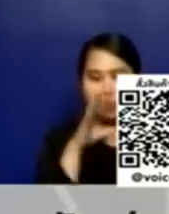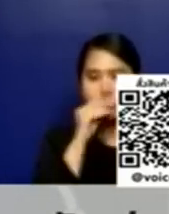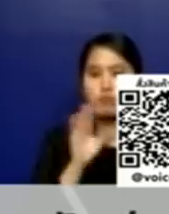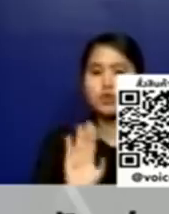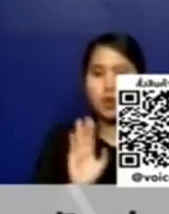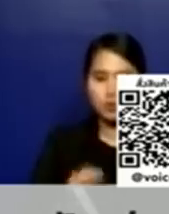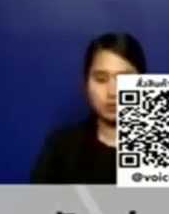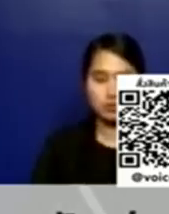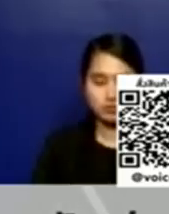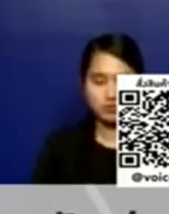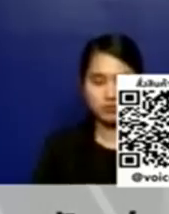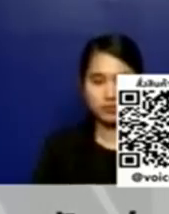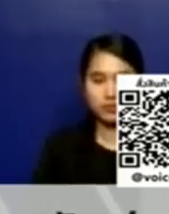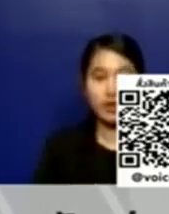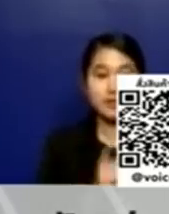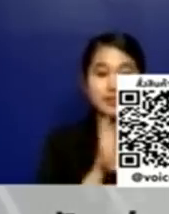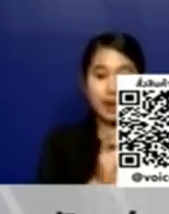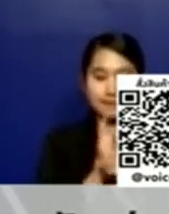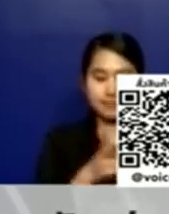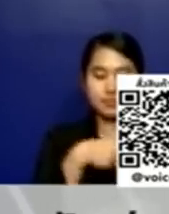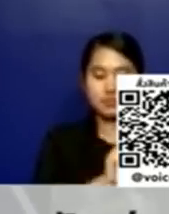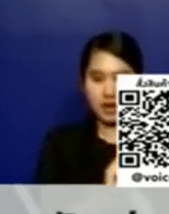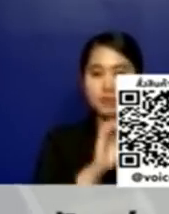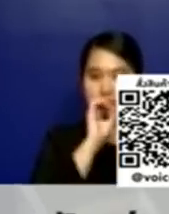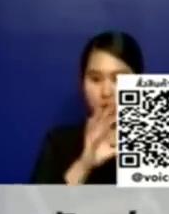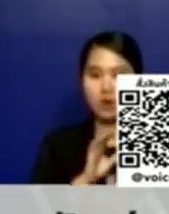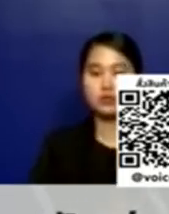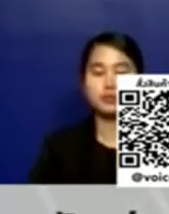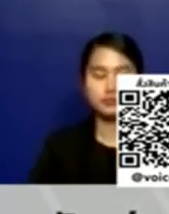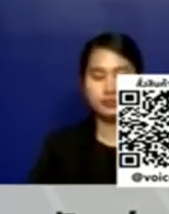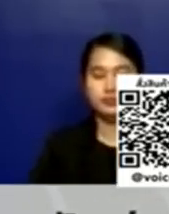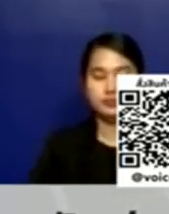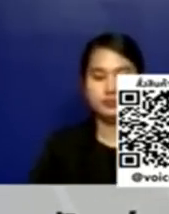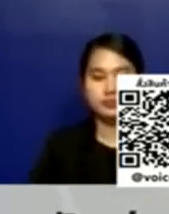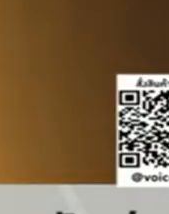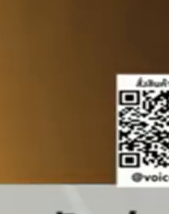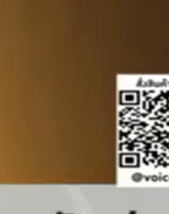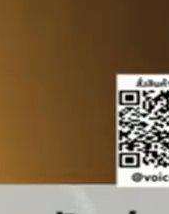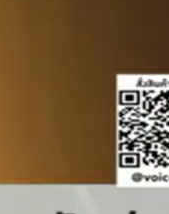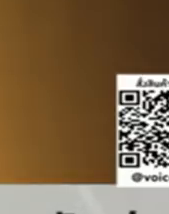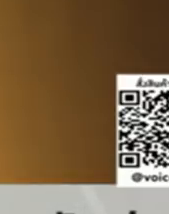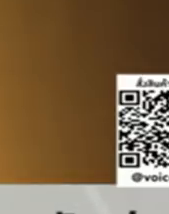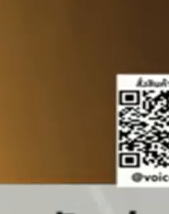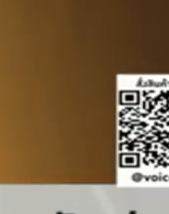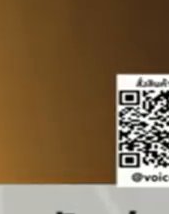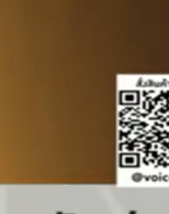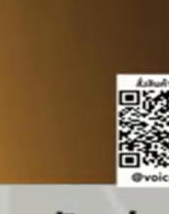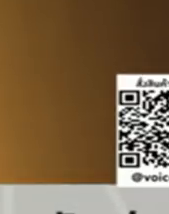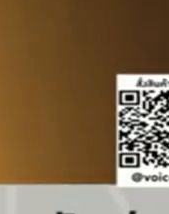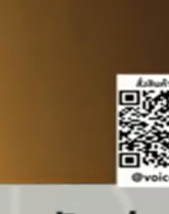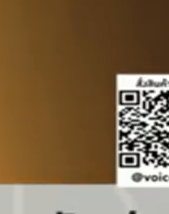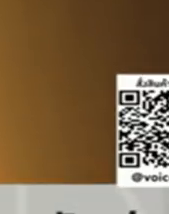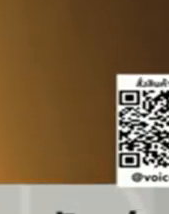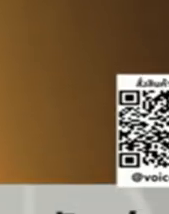สิสรุปคือไม่มีไงน้องฟิน แล้ว4วันเนี่ยคุณไปทำการบ้านระหว่างวันก็ได้เช่นคุณเจอคำถามแบบนี้แล้วคุณตอบไม่ได้วันต่อมาคุณมาตอ